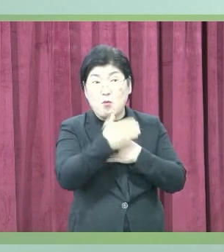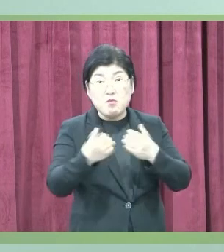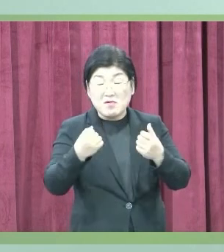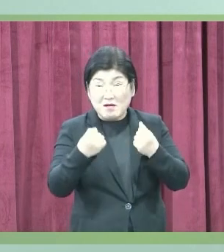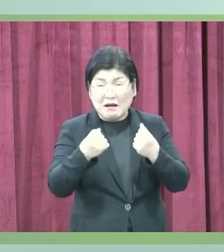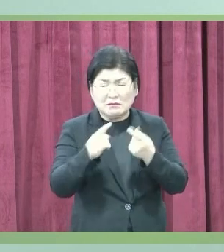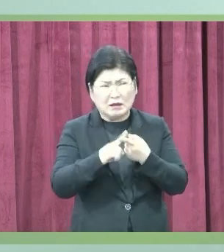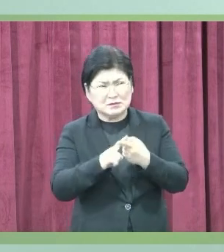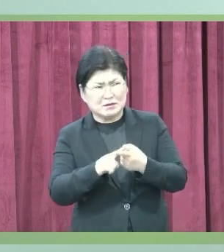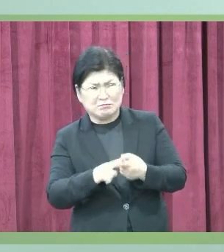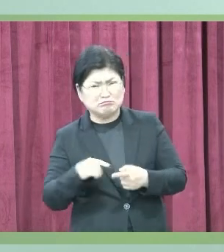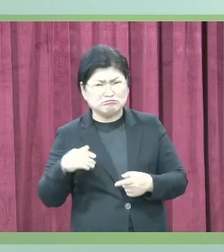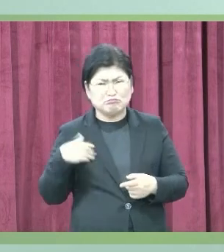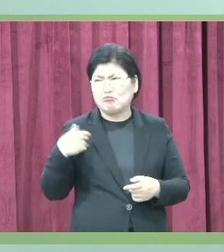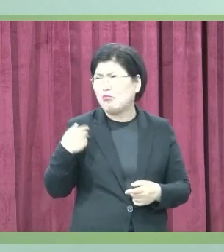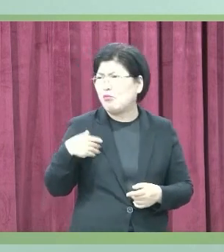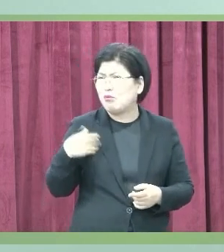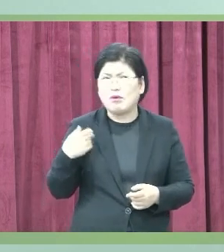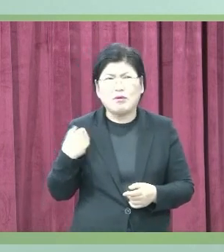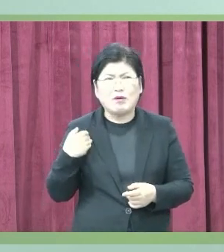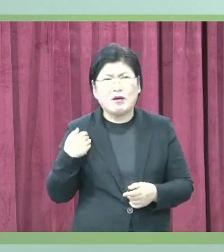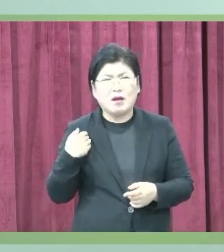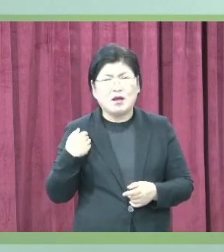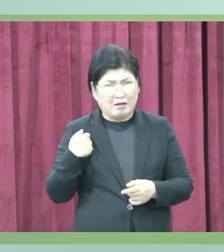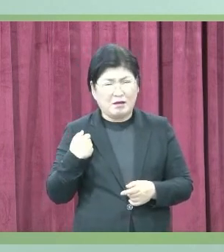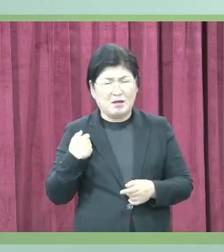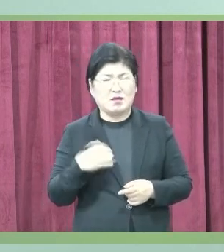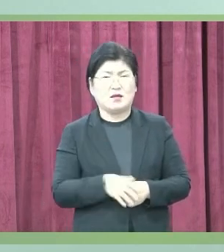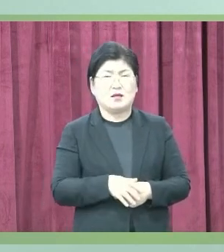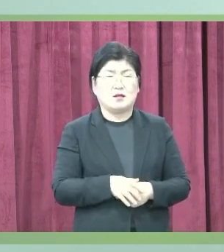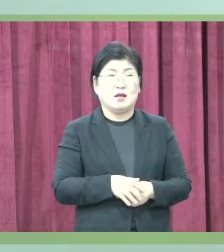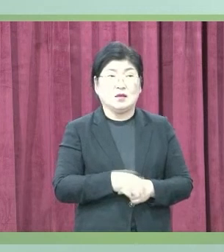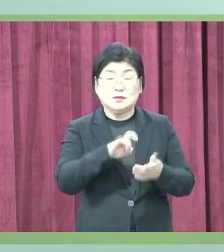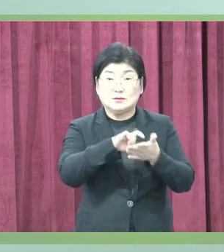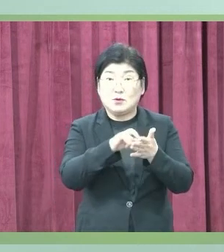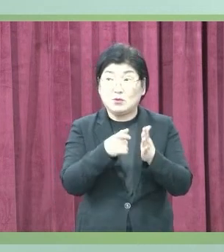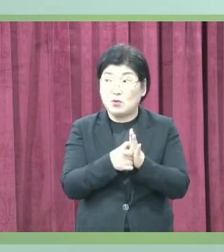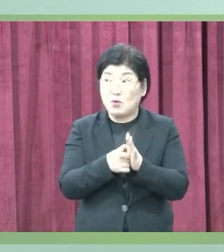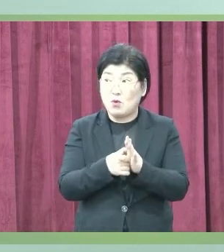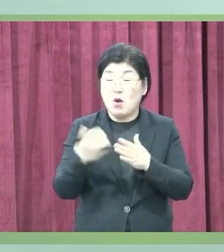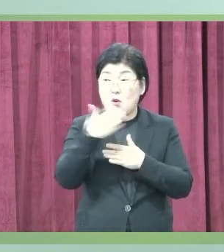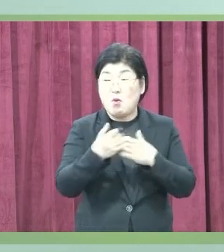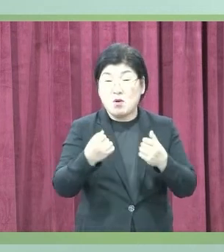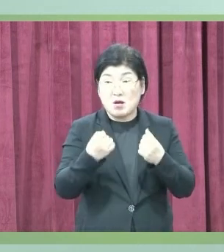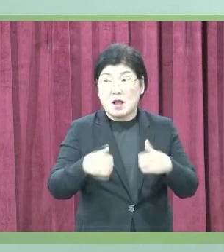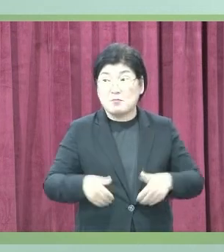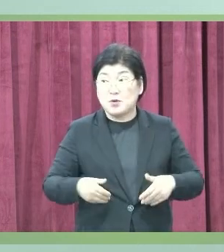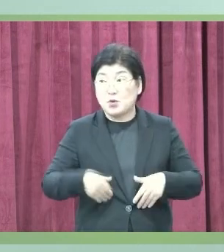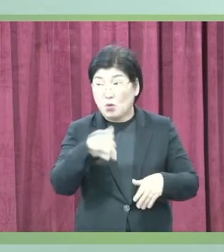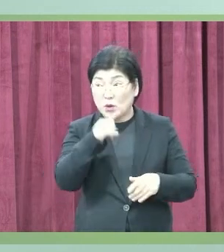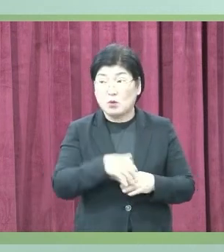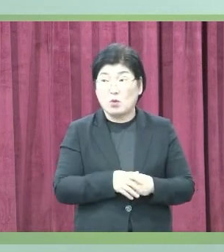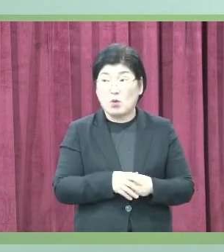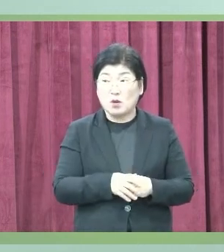문해력, 즉 헬스 리터러시가 떨어지는 그룹으로 보고되고 있습니다. 그만큼 우리가 검진이 왜 필요하고 어떻게 해야 되고